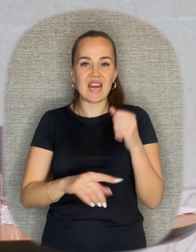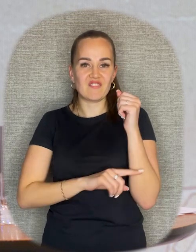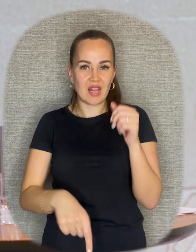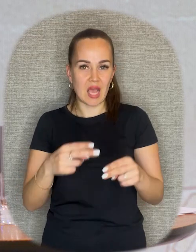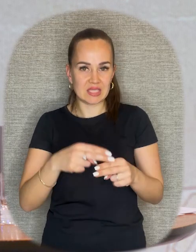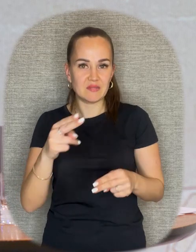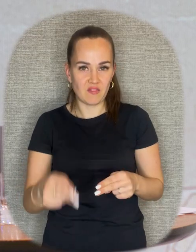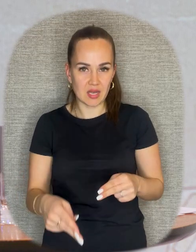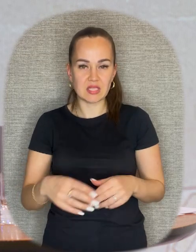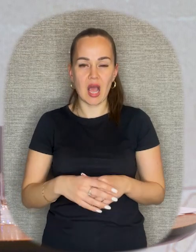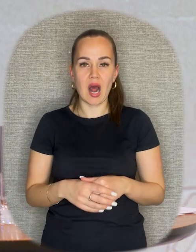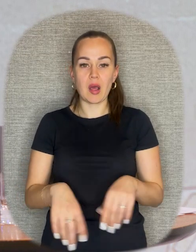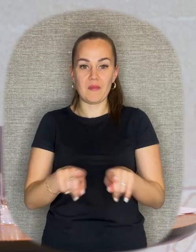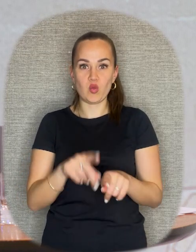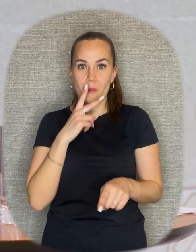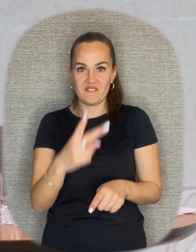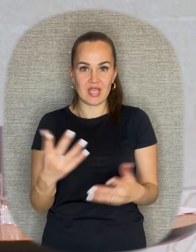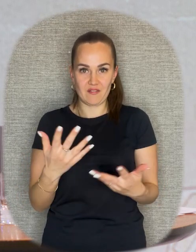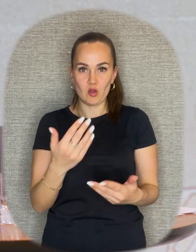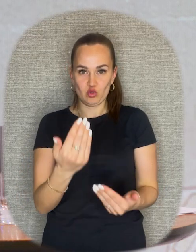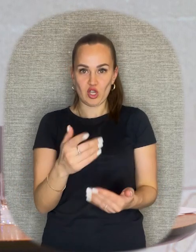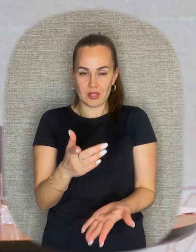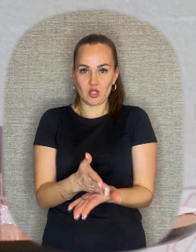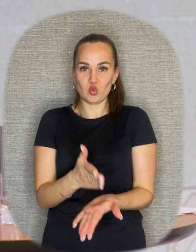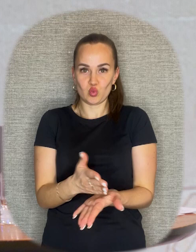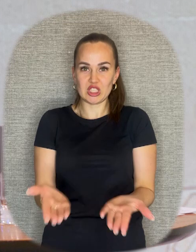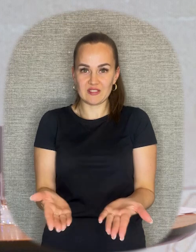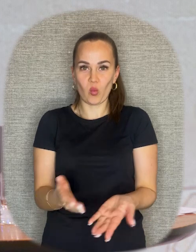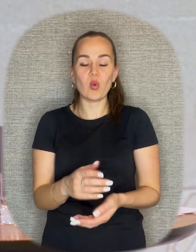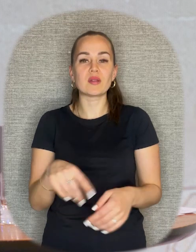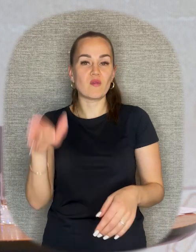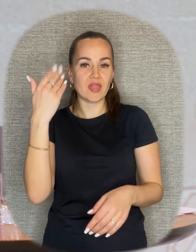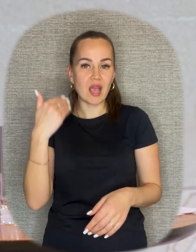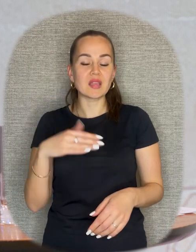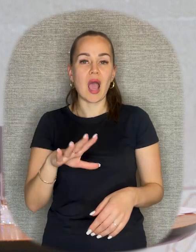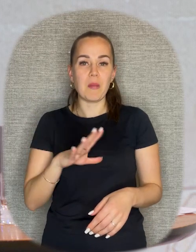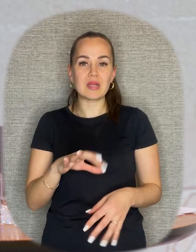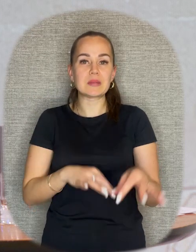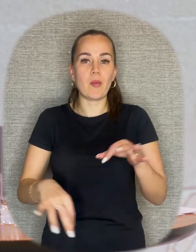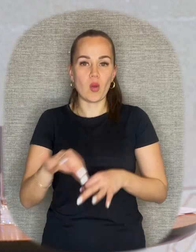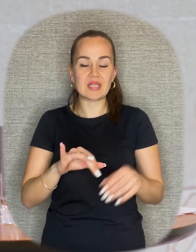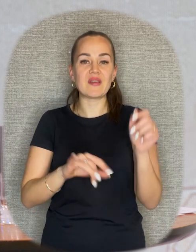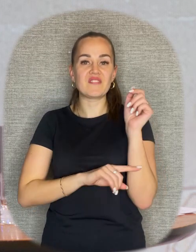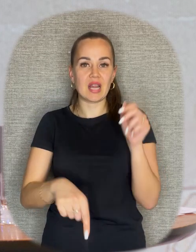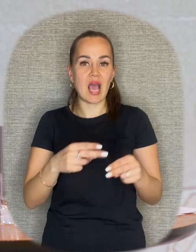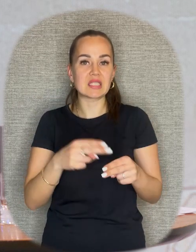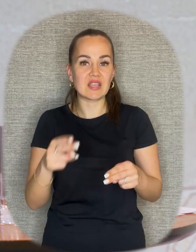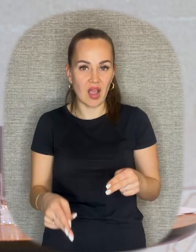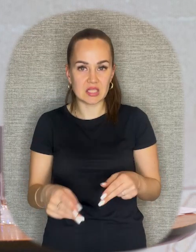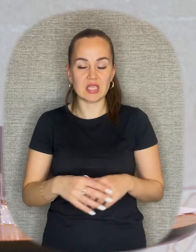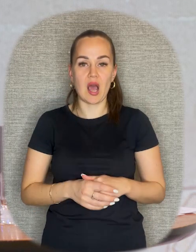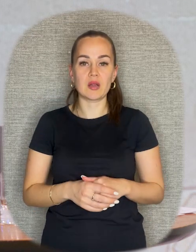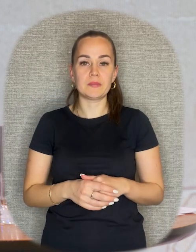сорок третьего года устройство площади перед Финляндским вокзалом в том виде в